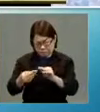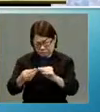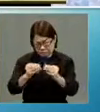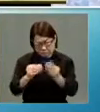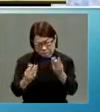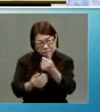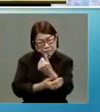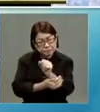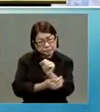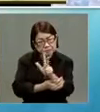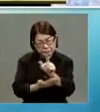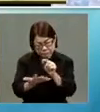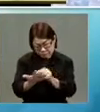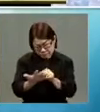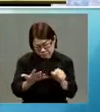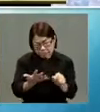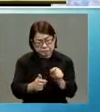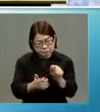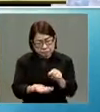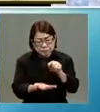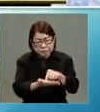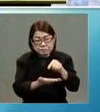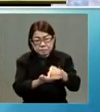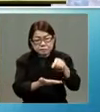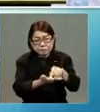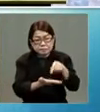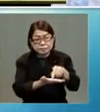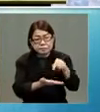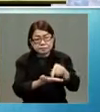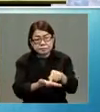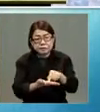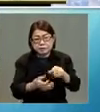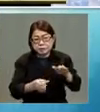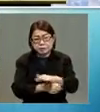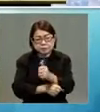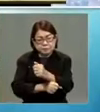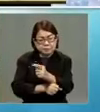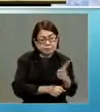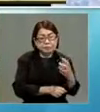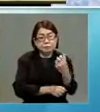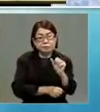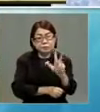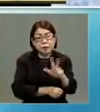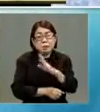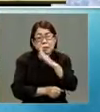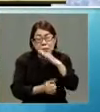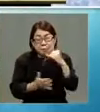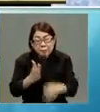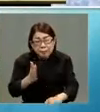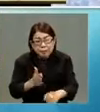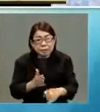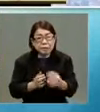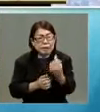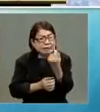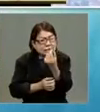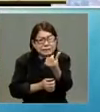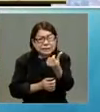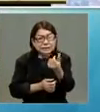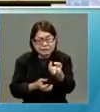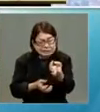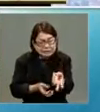ครับ13หลักถ้าใส่ไม่ครบ13หลักนะครับระบบก็จะลงทะเบียนผิดพลาดอีกนะครับท่านต้องใส่ให้ครบทั้ง13หลัก